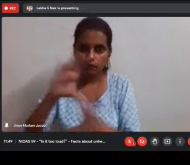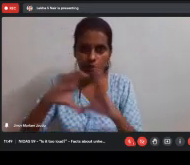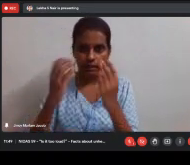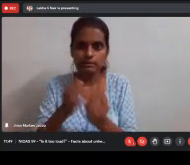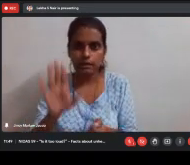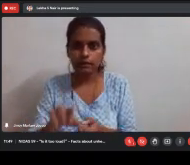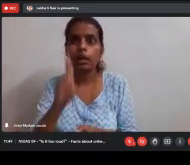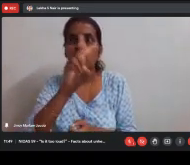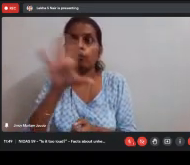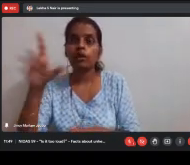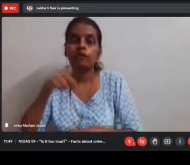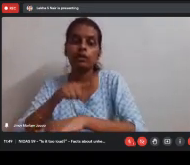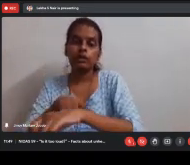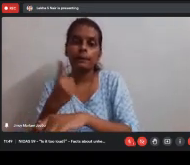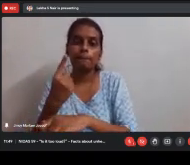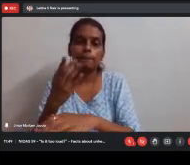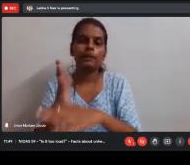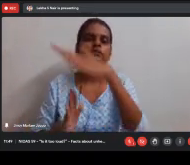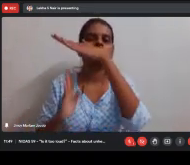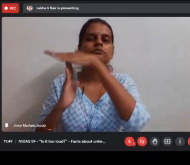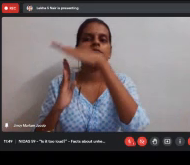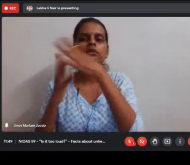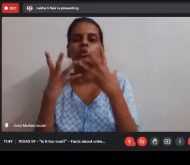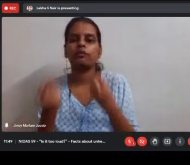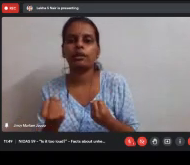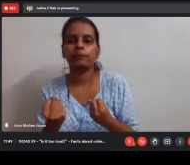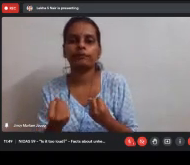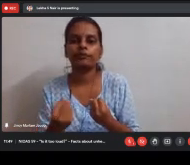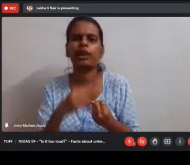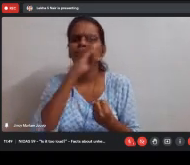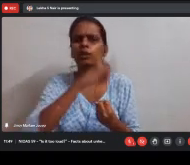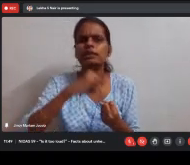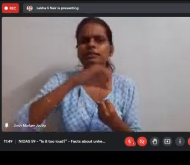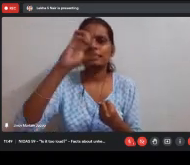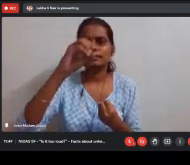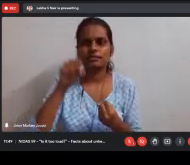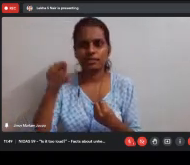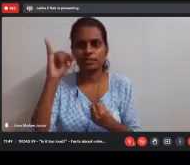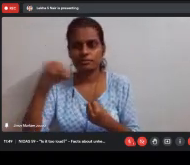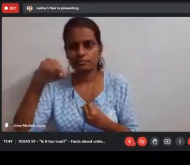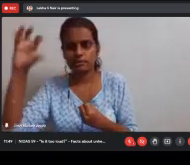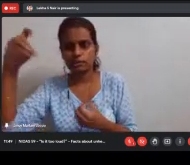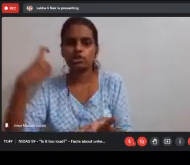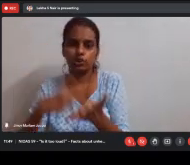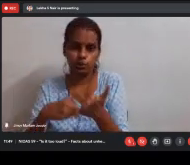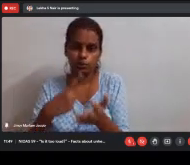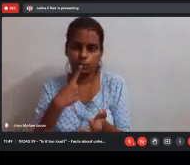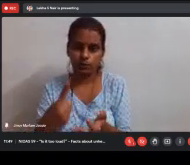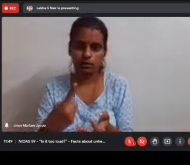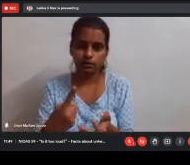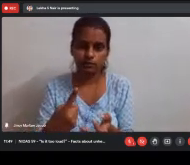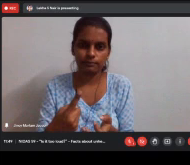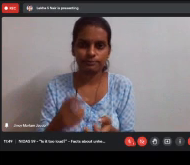ആഴ്ചയിൽ സോറി ദിവസത്തിൽ 4 ക്ലാസ്സുകളാണ് പറയുന്നത്. അതും 60 മിനിറ്റ് ക്ലാസ് ആണെന്നുണ്ടെങ്കിൽ ബ്രേക്ക് കൊടുത്ത്